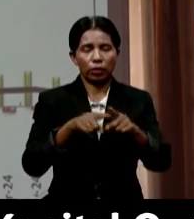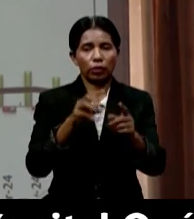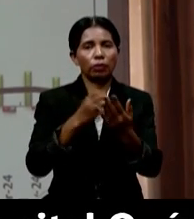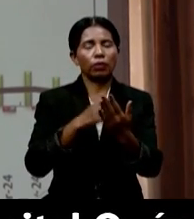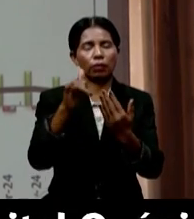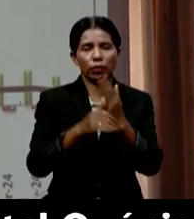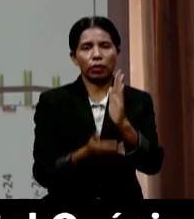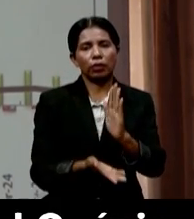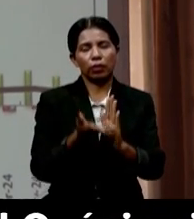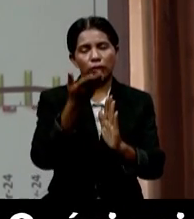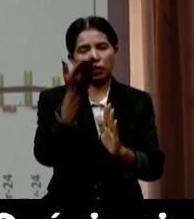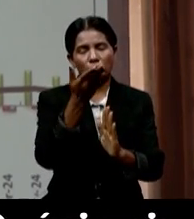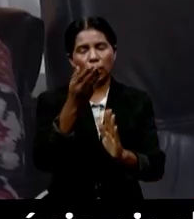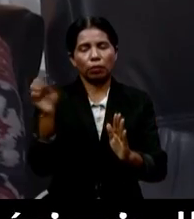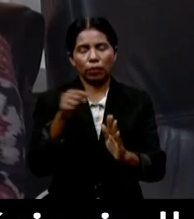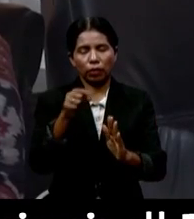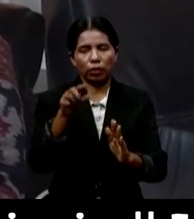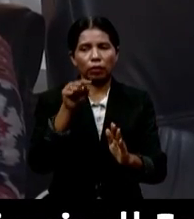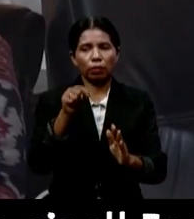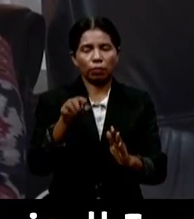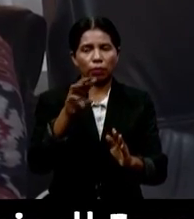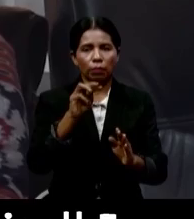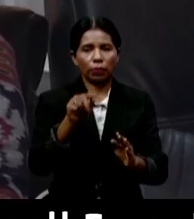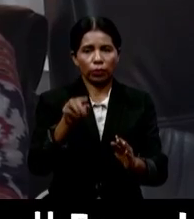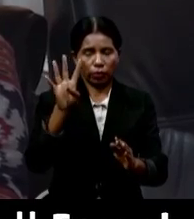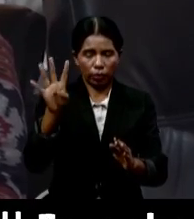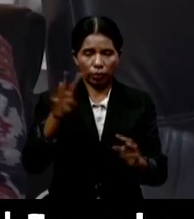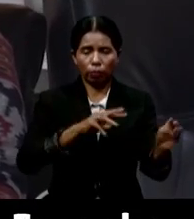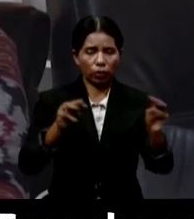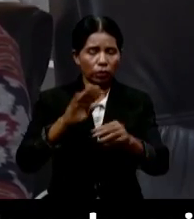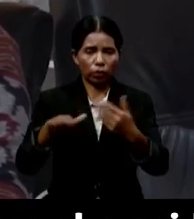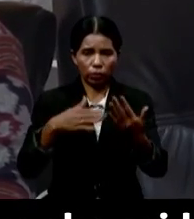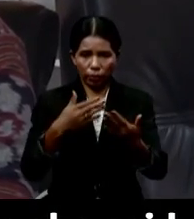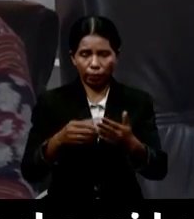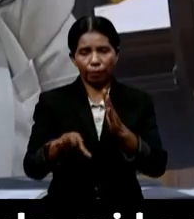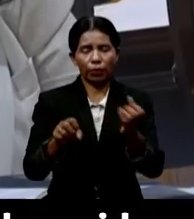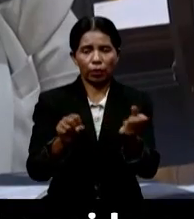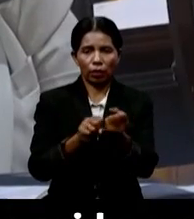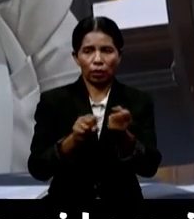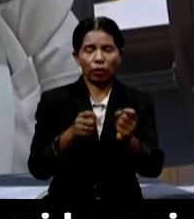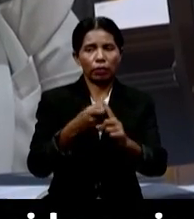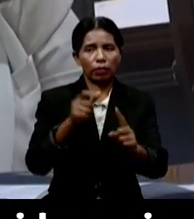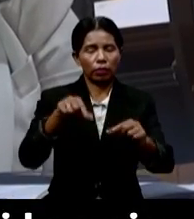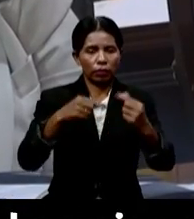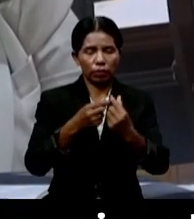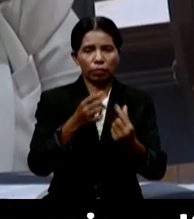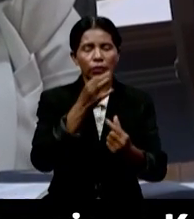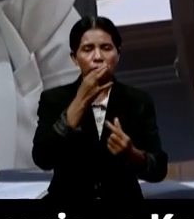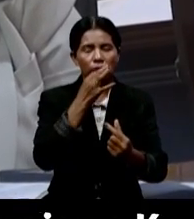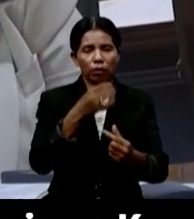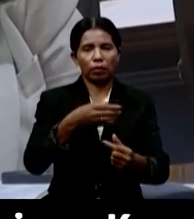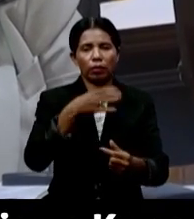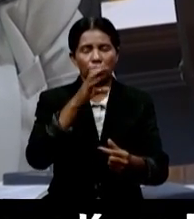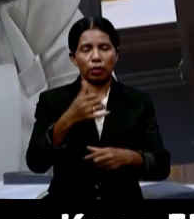sai aumenta % mamo ponto hat mudança preço grupo roto tamba retan contribuição husi grupo hahan no bebidas